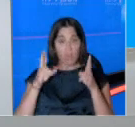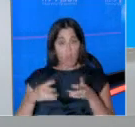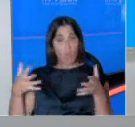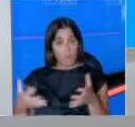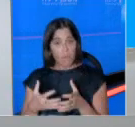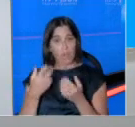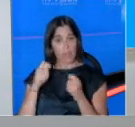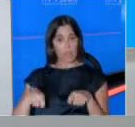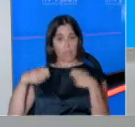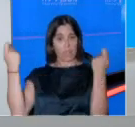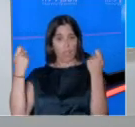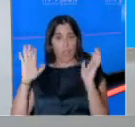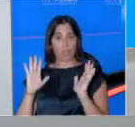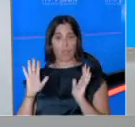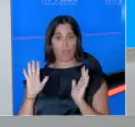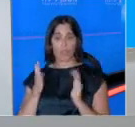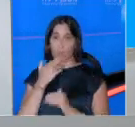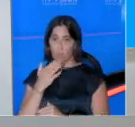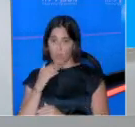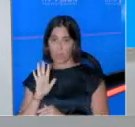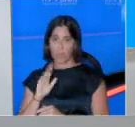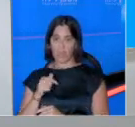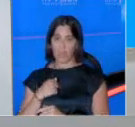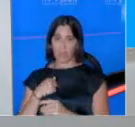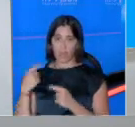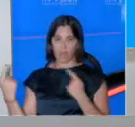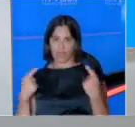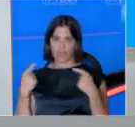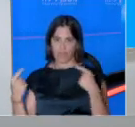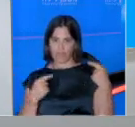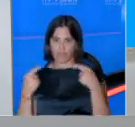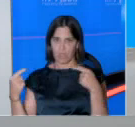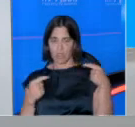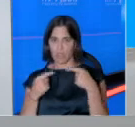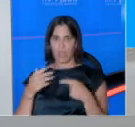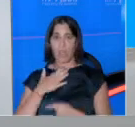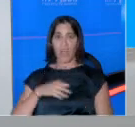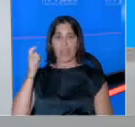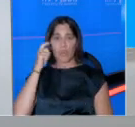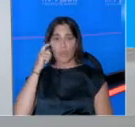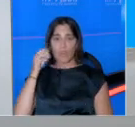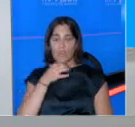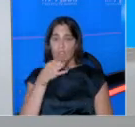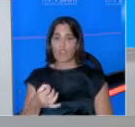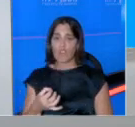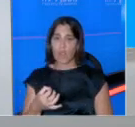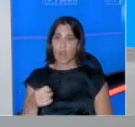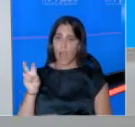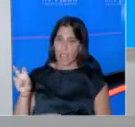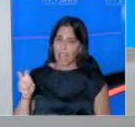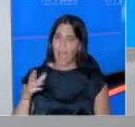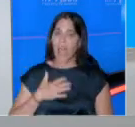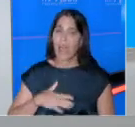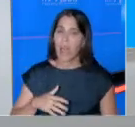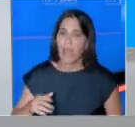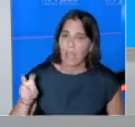חרדית. היא צריכה להישאר. ולא עם אוטונומיות חרדיות שעשתה בראש שלהם. אני חושב שהשאלה... זה הבסיס, וזה חתום על מגילת עצמות, אף